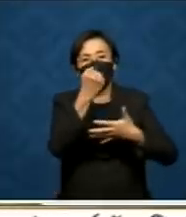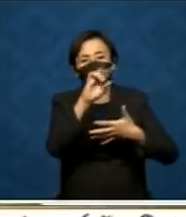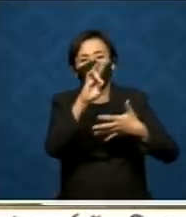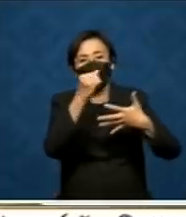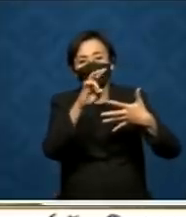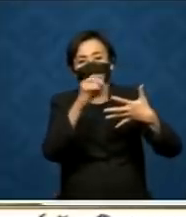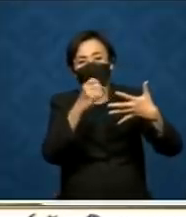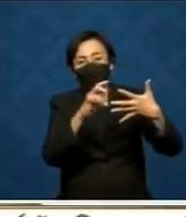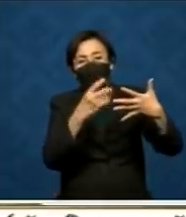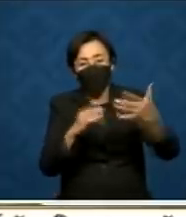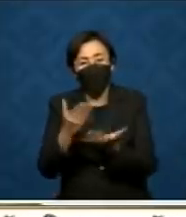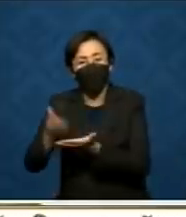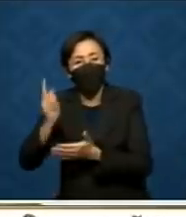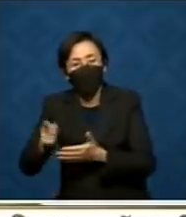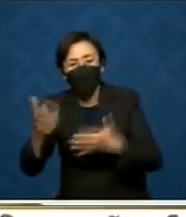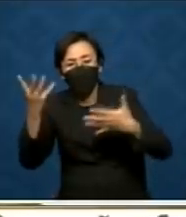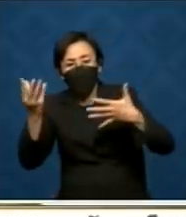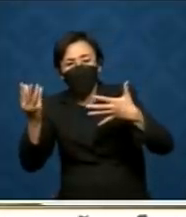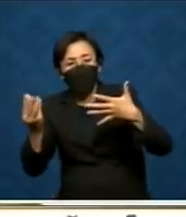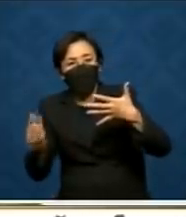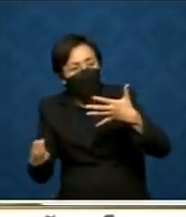เลี้ยวซ้ายผ่านตลอด